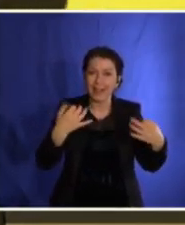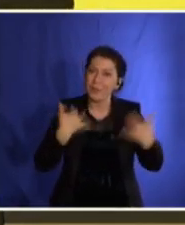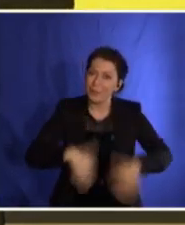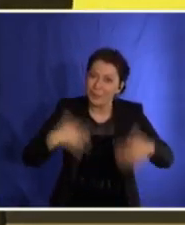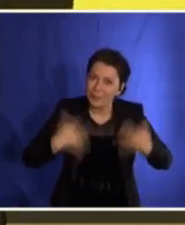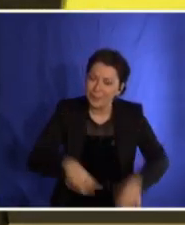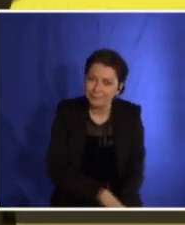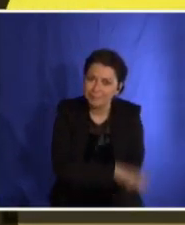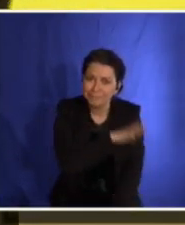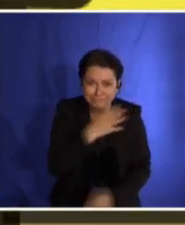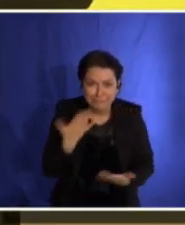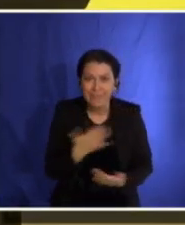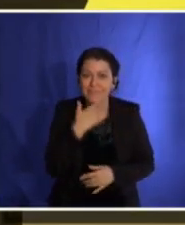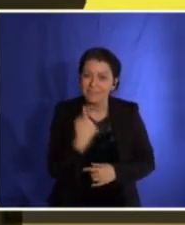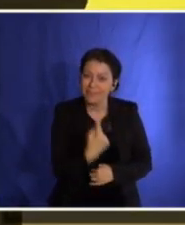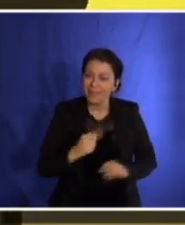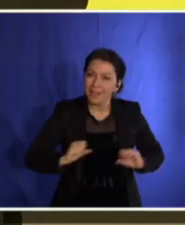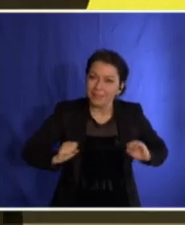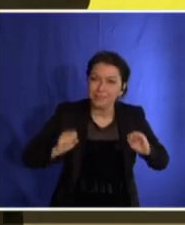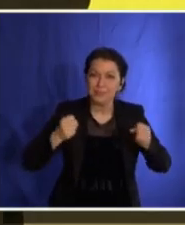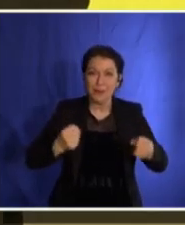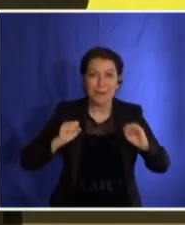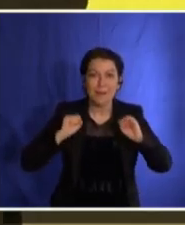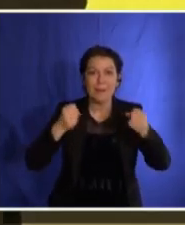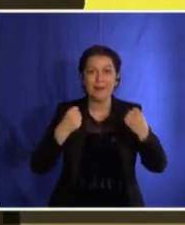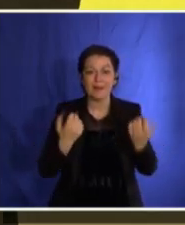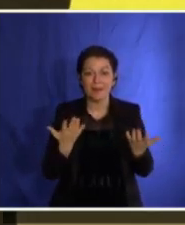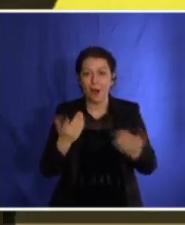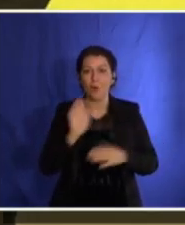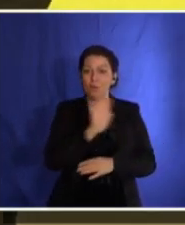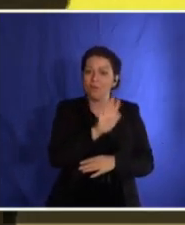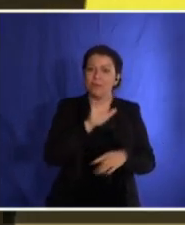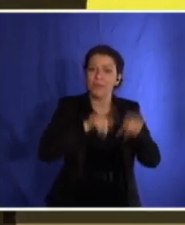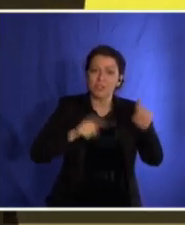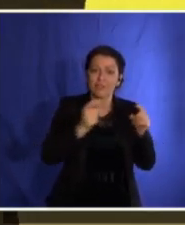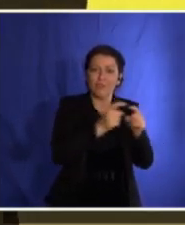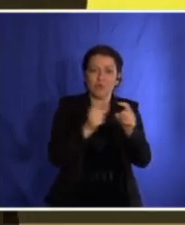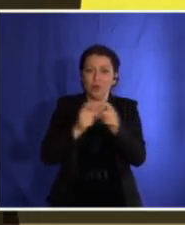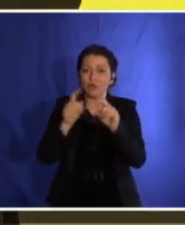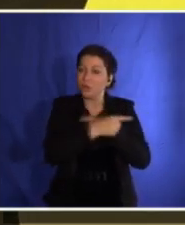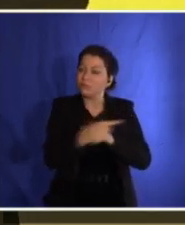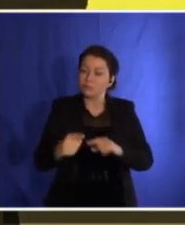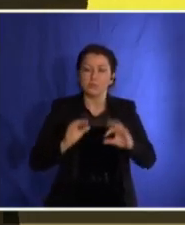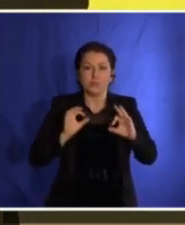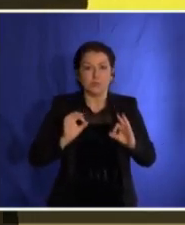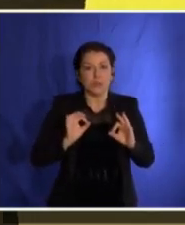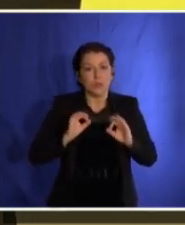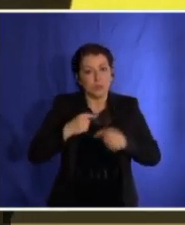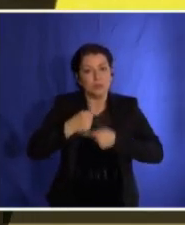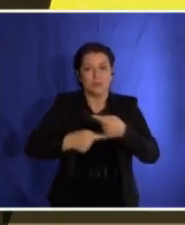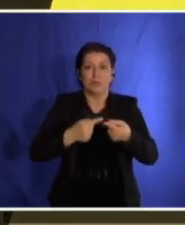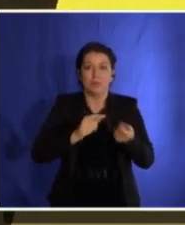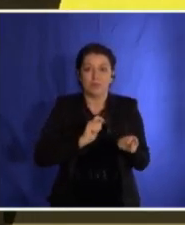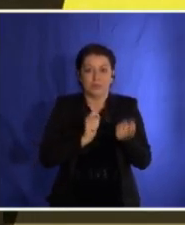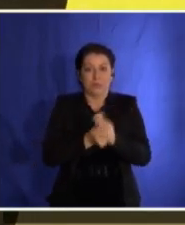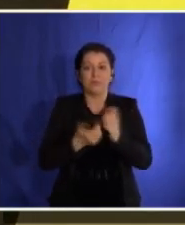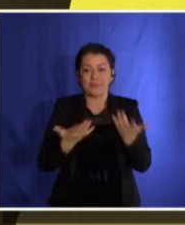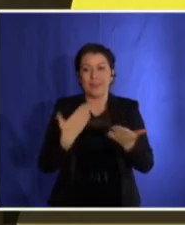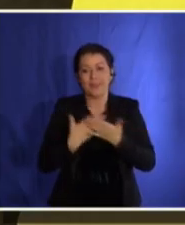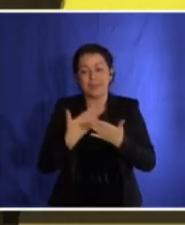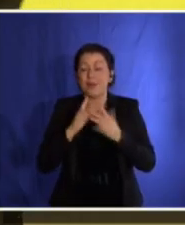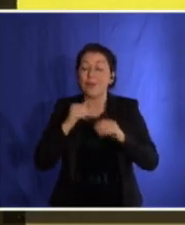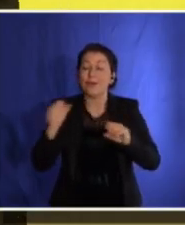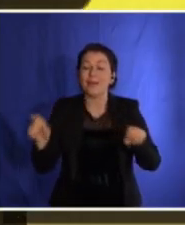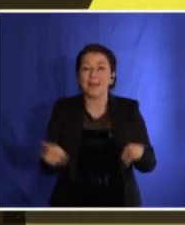viel Energie sie hat und dass sie auch nach wie vor in allen ihren Funktionen auch immer so gelebt hat. Und zum Zweiten bin ich natürlich extrem dankbar,